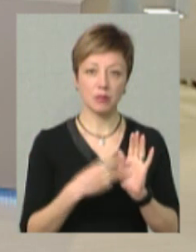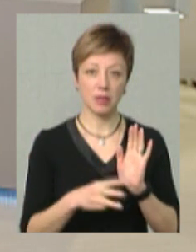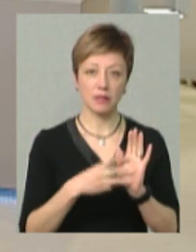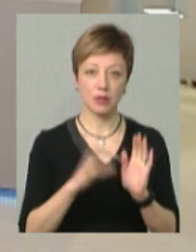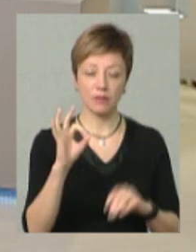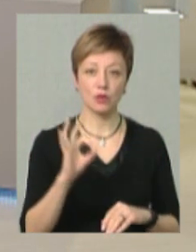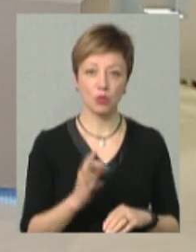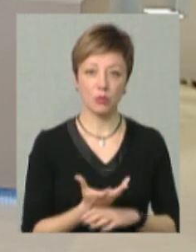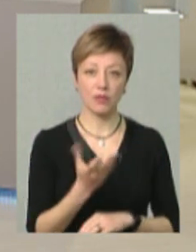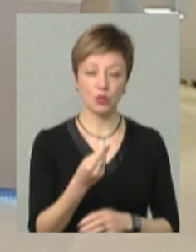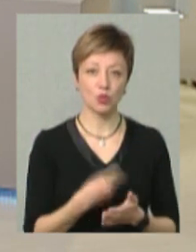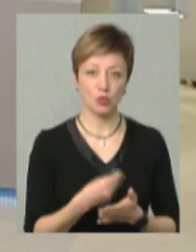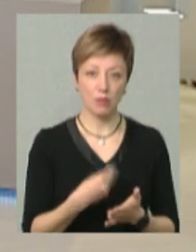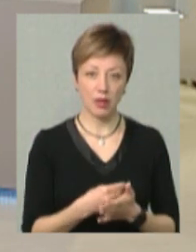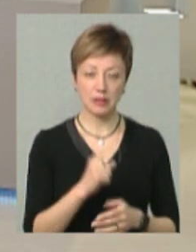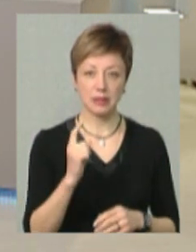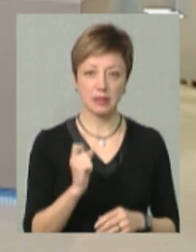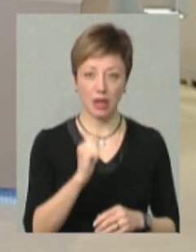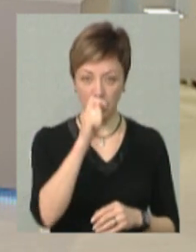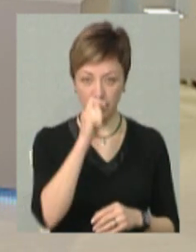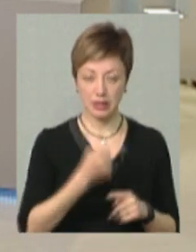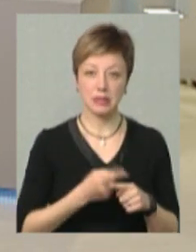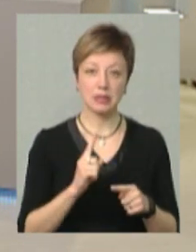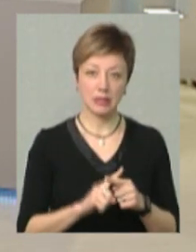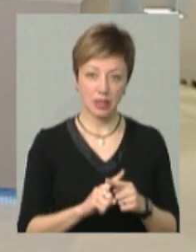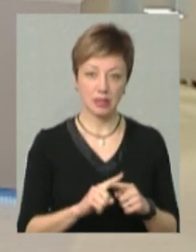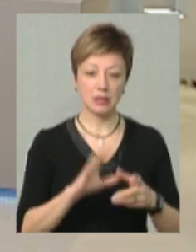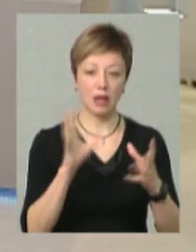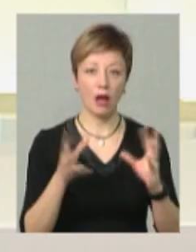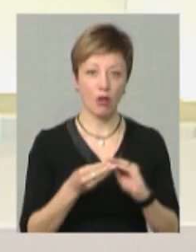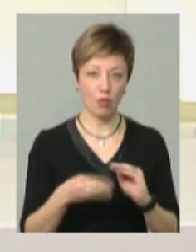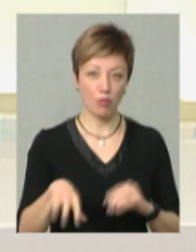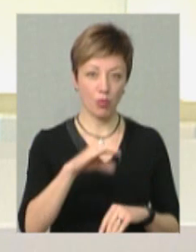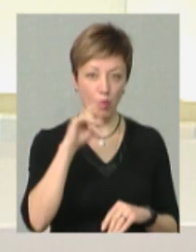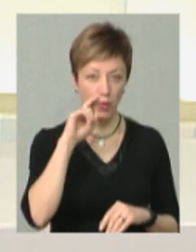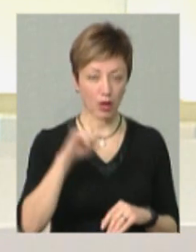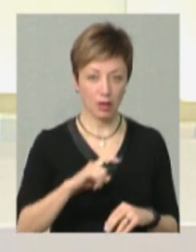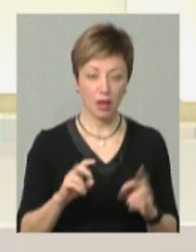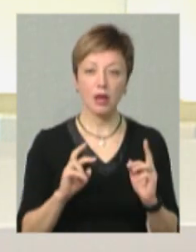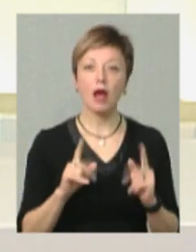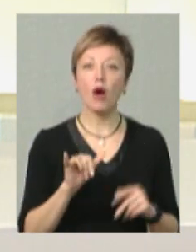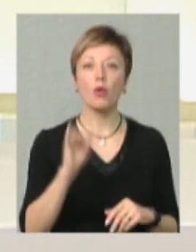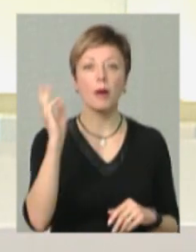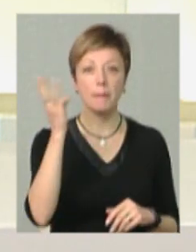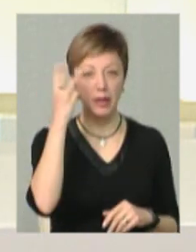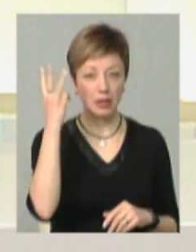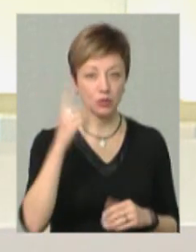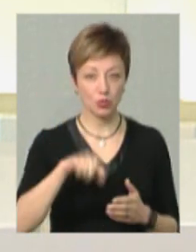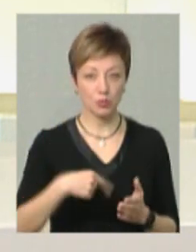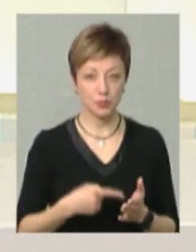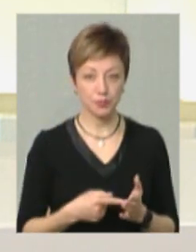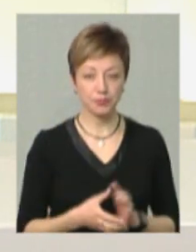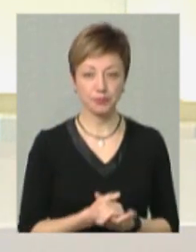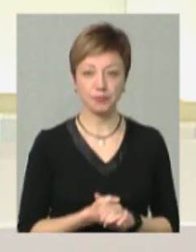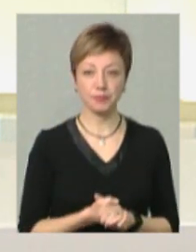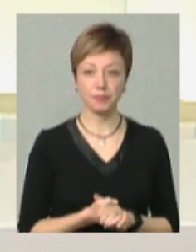58,88% профінансованої суми за квітень. Це йдеться загалом по Україні. Як у Хмельницькому? І